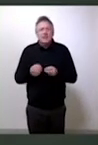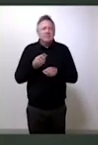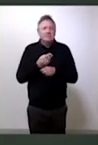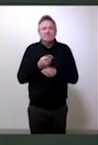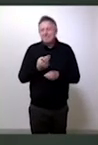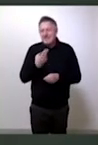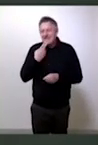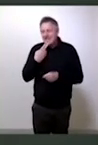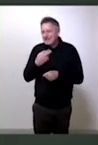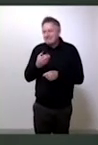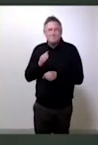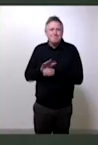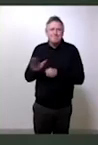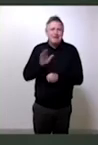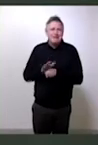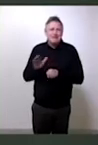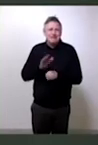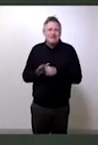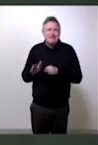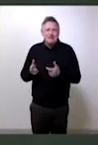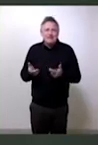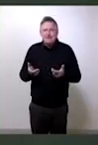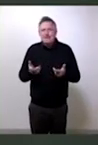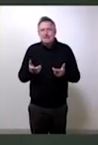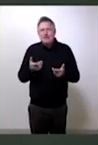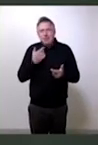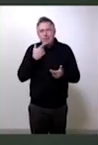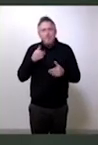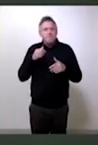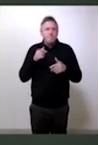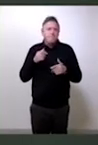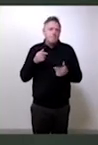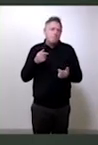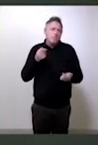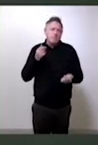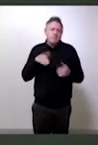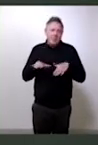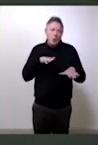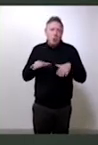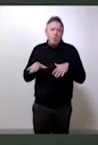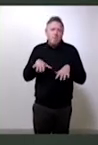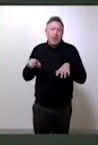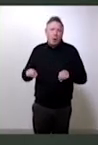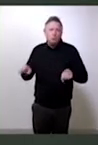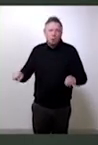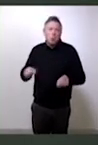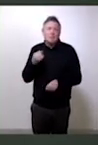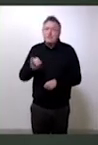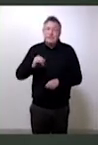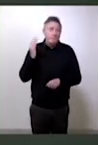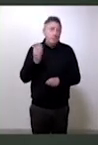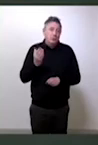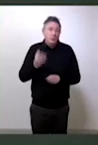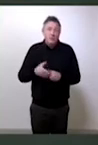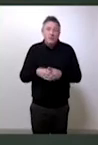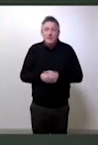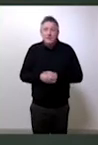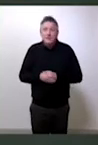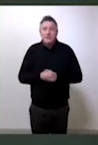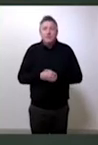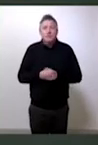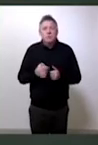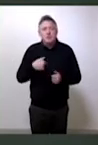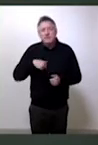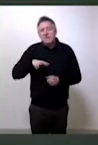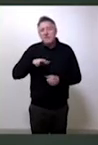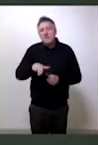rendez-vous. Et donc, nous allons utiliser ce mécanisme chaque fois que ce sera nécessaire. Nous allons